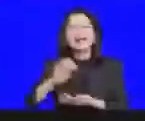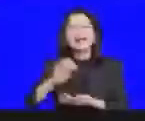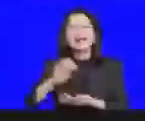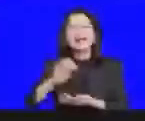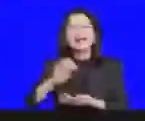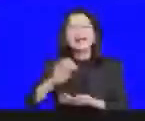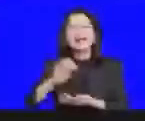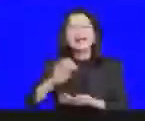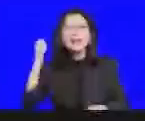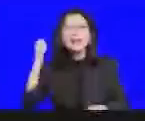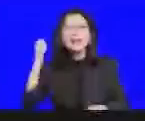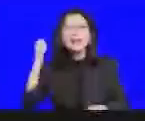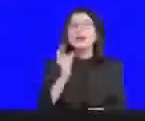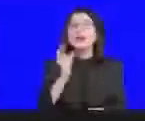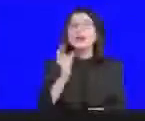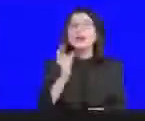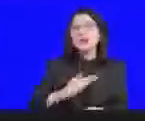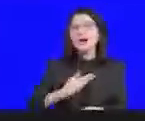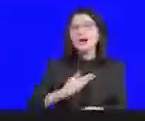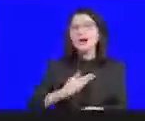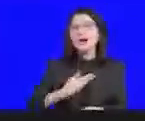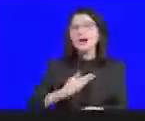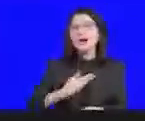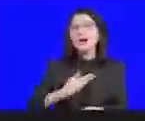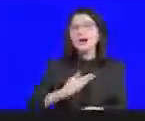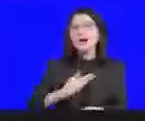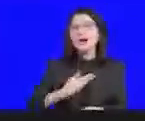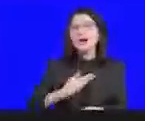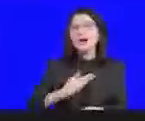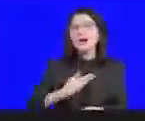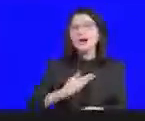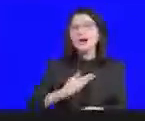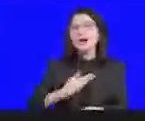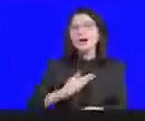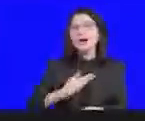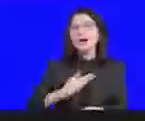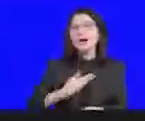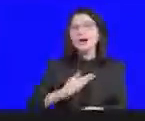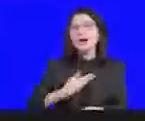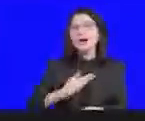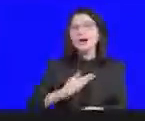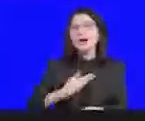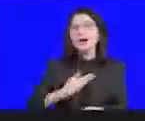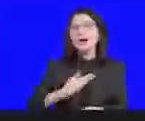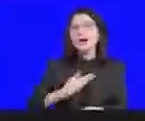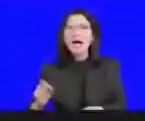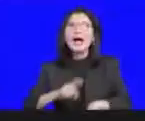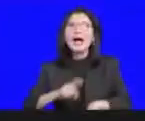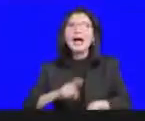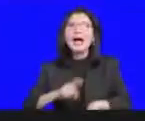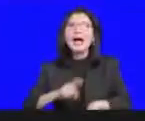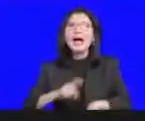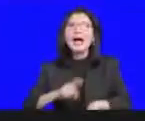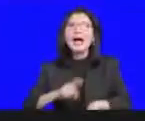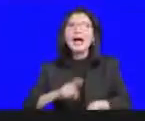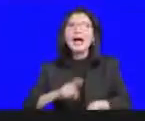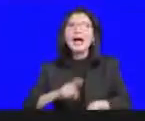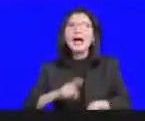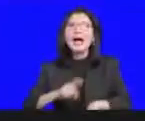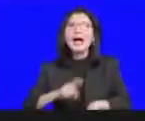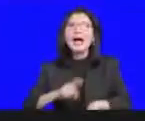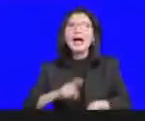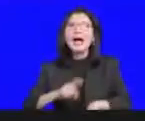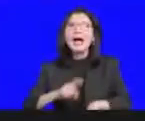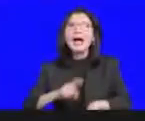dengan orang tua, dan kami mengundang orang tua. Setiap hari Senin itu orang tua datang ke sekolah dengan urutan jam agar